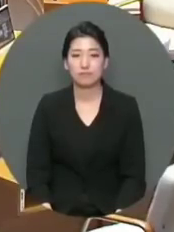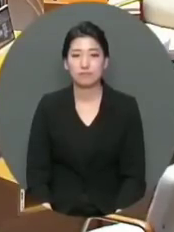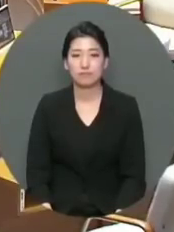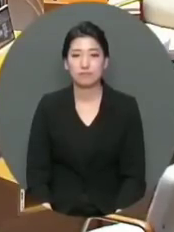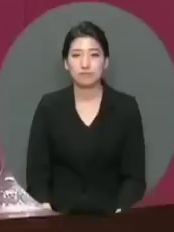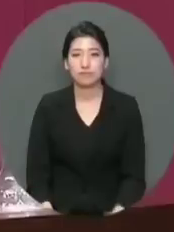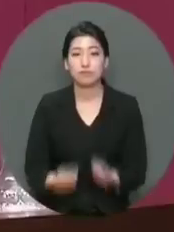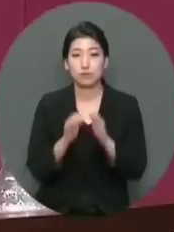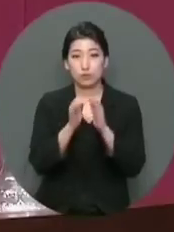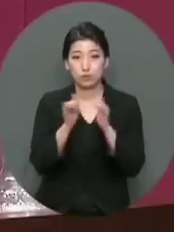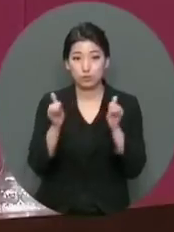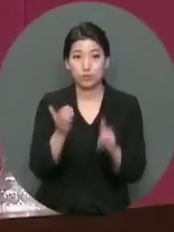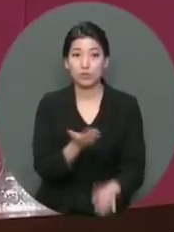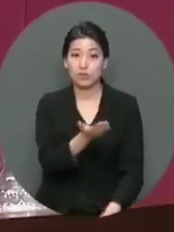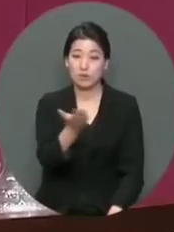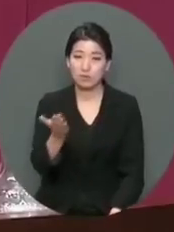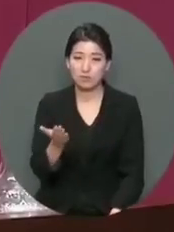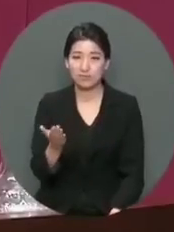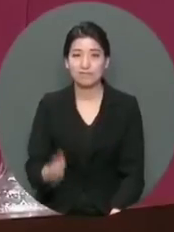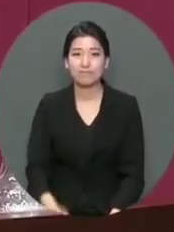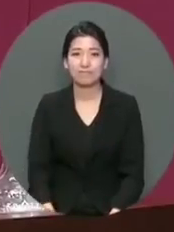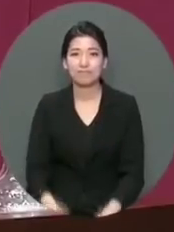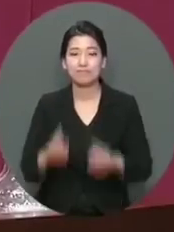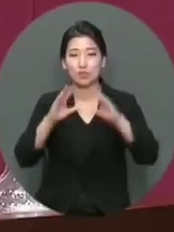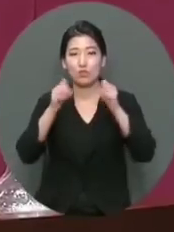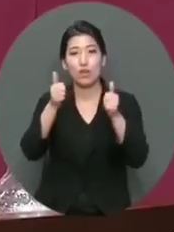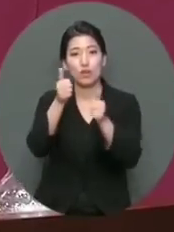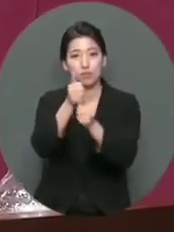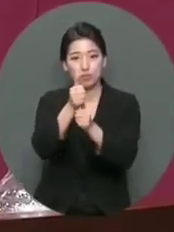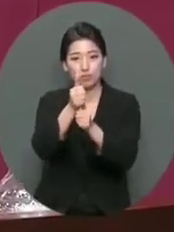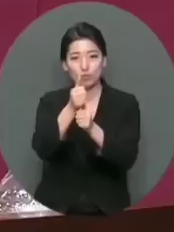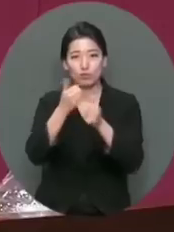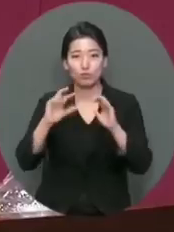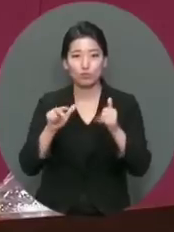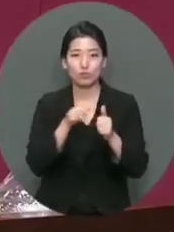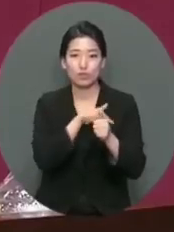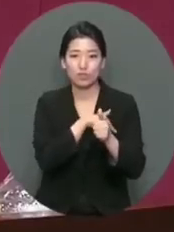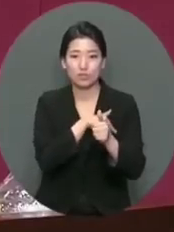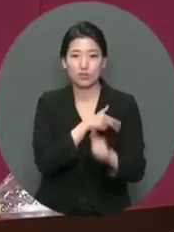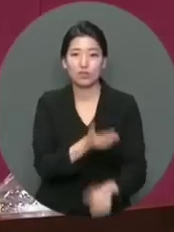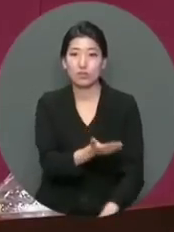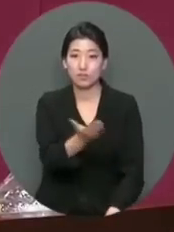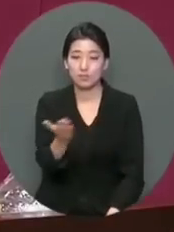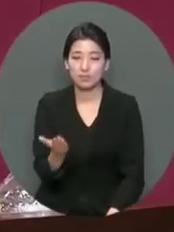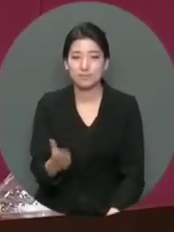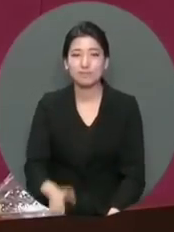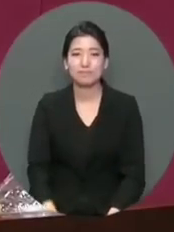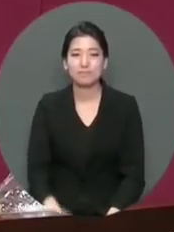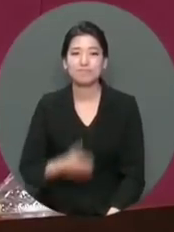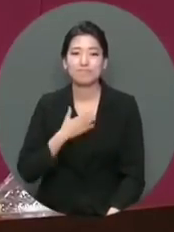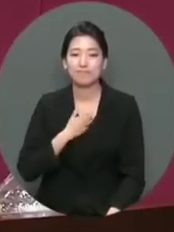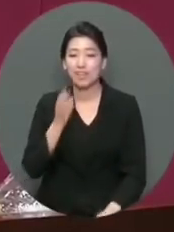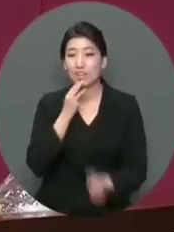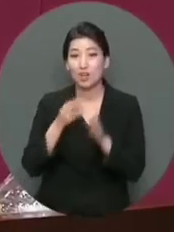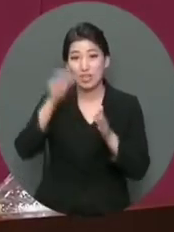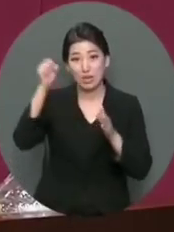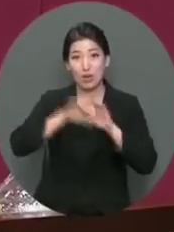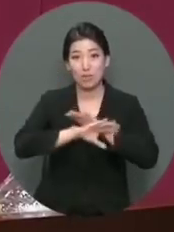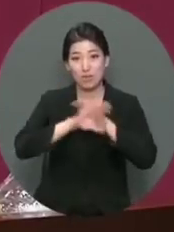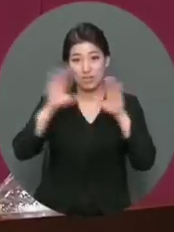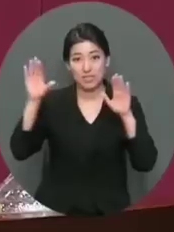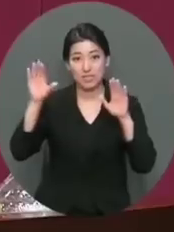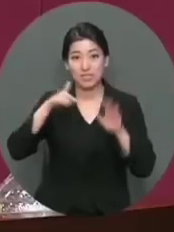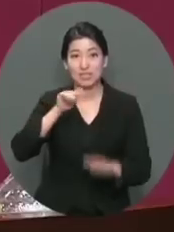존경하는 국민 여러분, 그리고 정우택 국회 부의장님을 비롯한 선배 동료 의원 여러분, 경기 강명과 출신